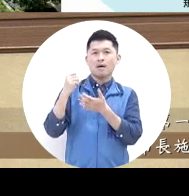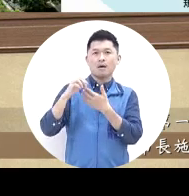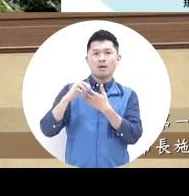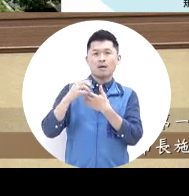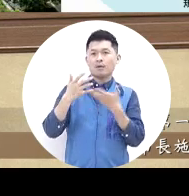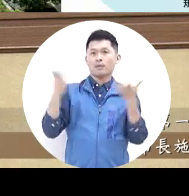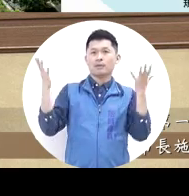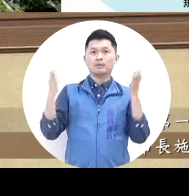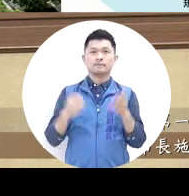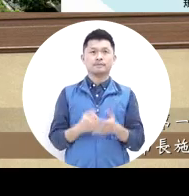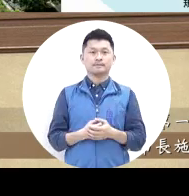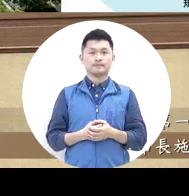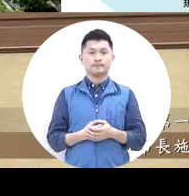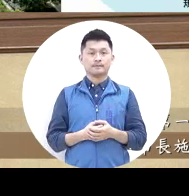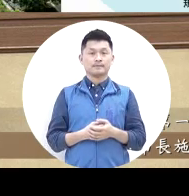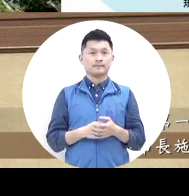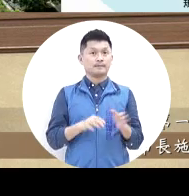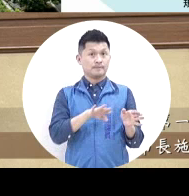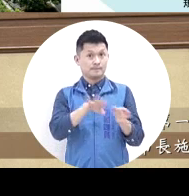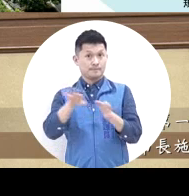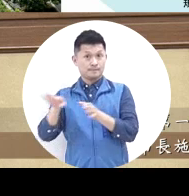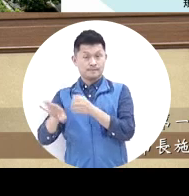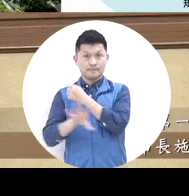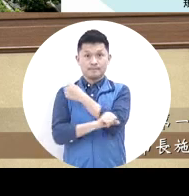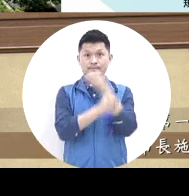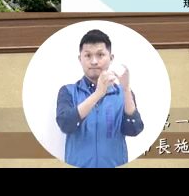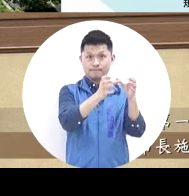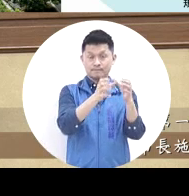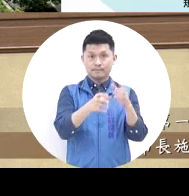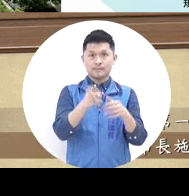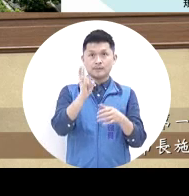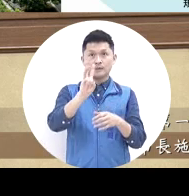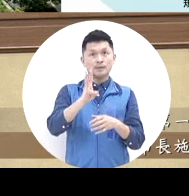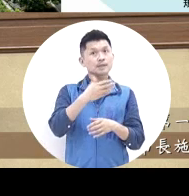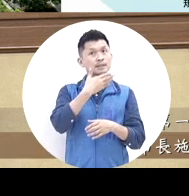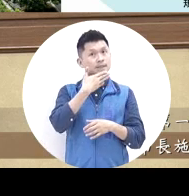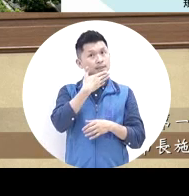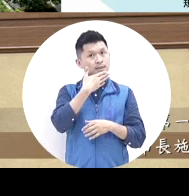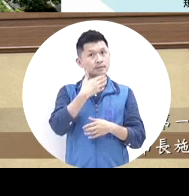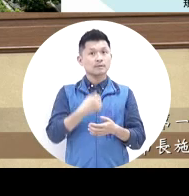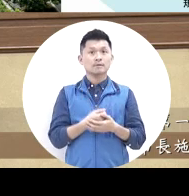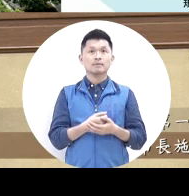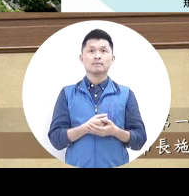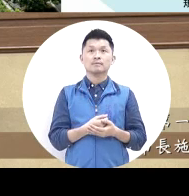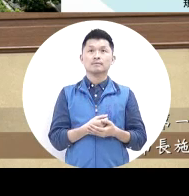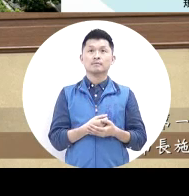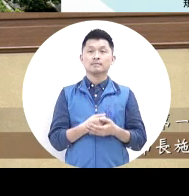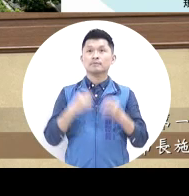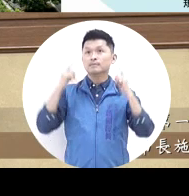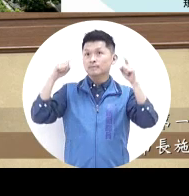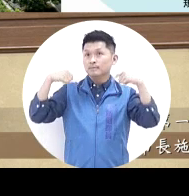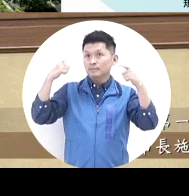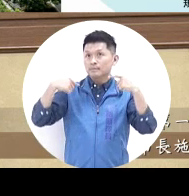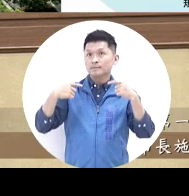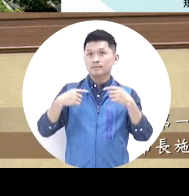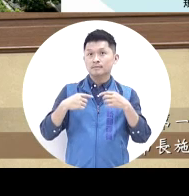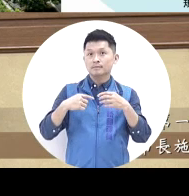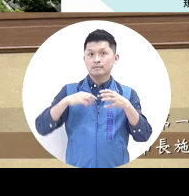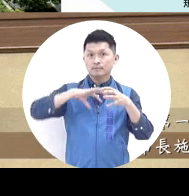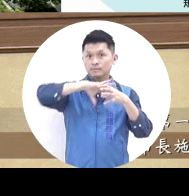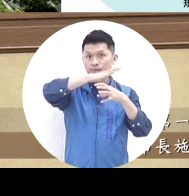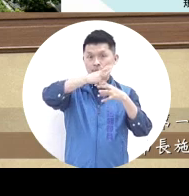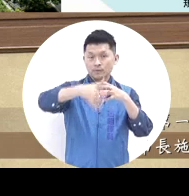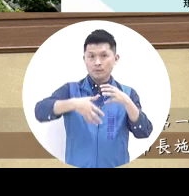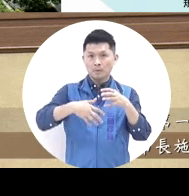还有我们在基础建设里面，水利公务常常获得全球卓越的建设